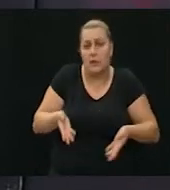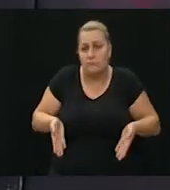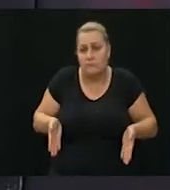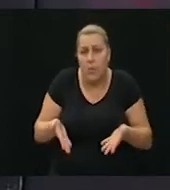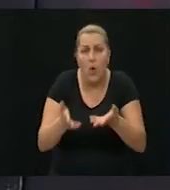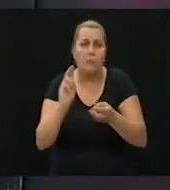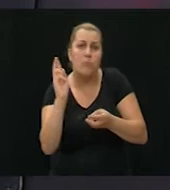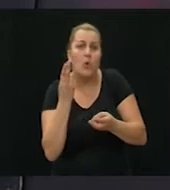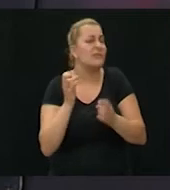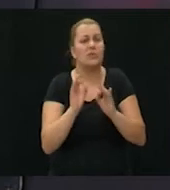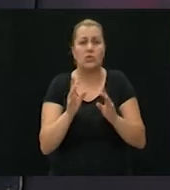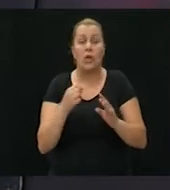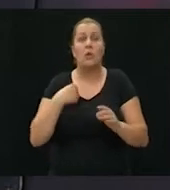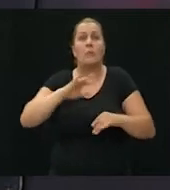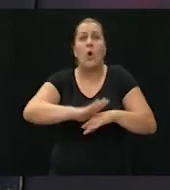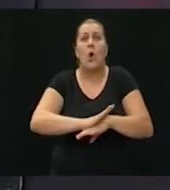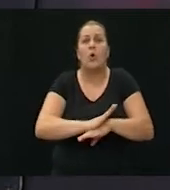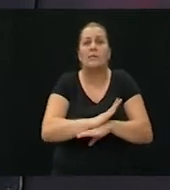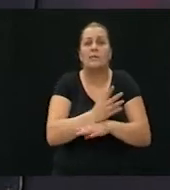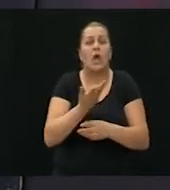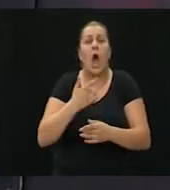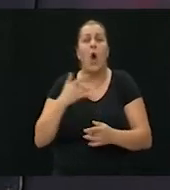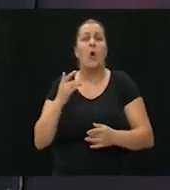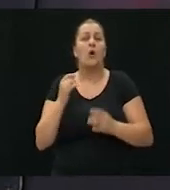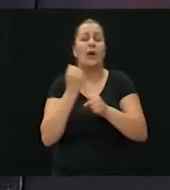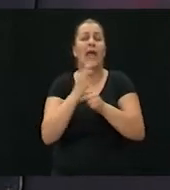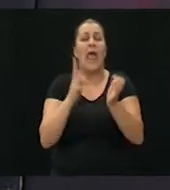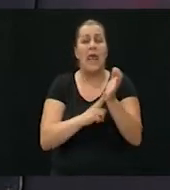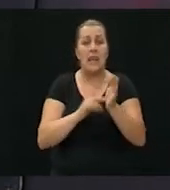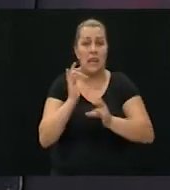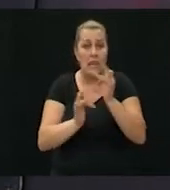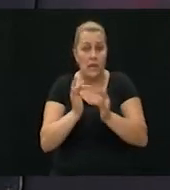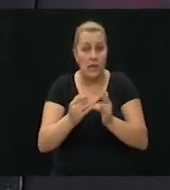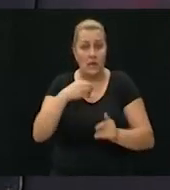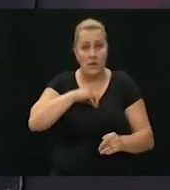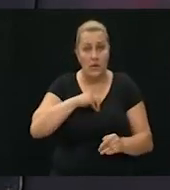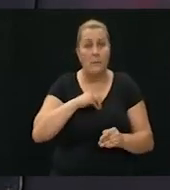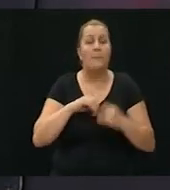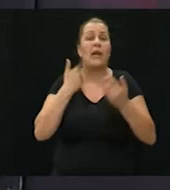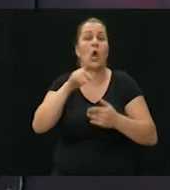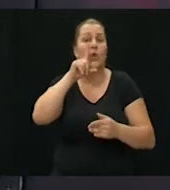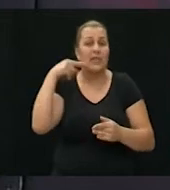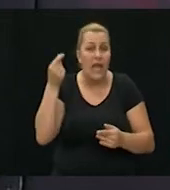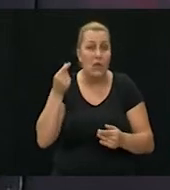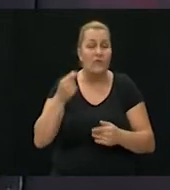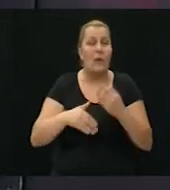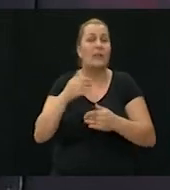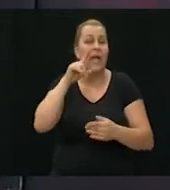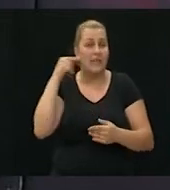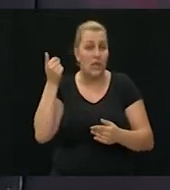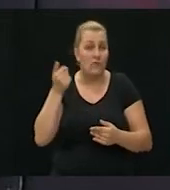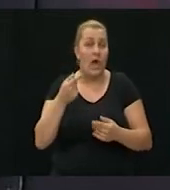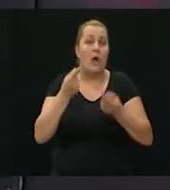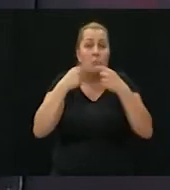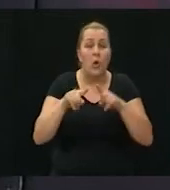jedna euforija koja je sama po sebi nama genetski upisana preko naših didova, pradjedova. Imate genetski kod?